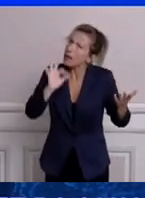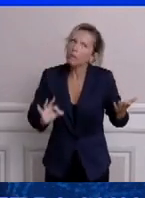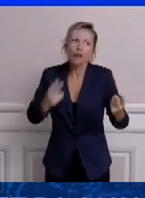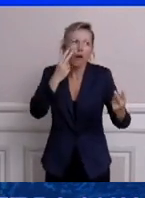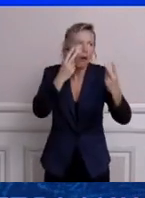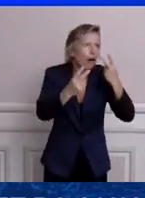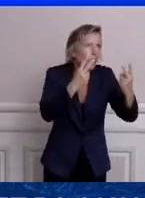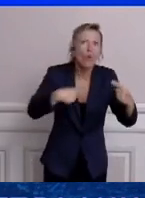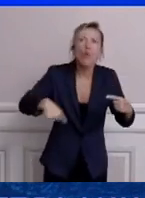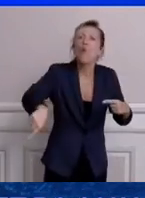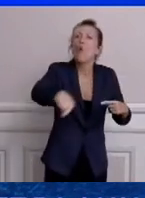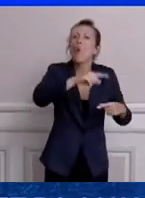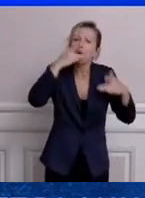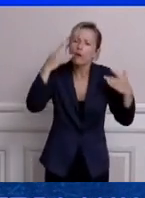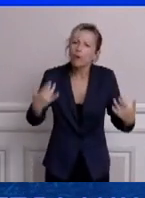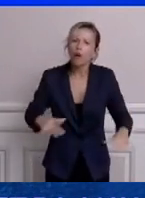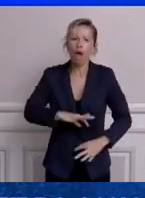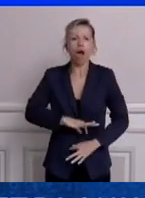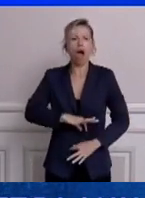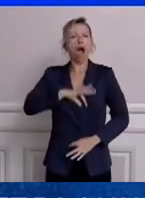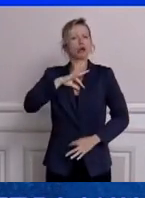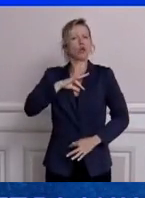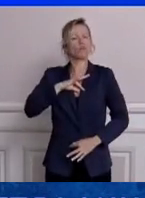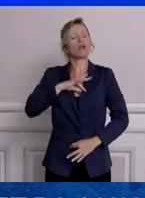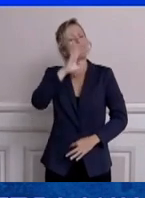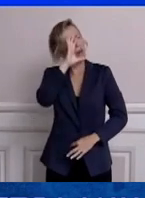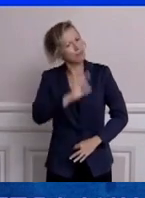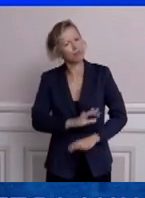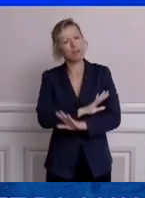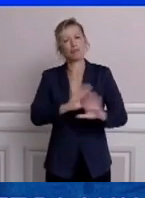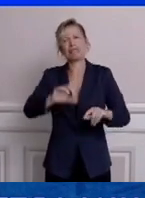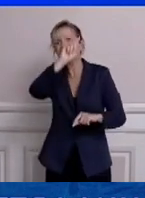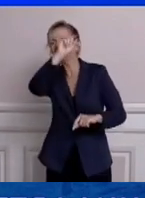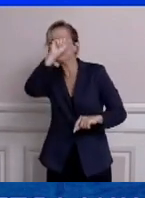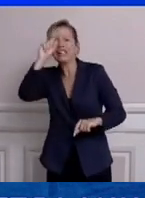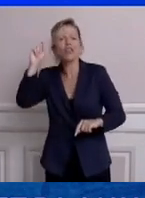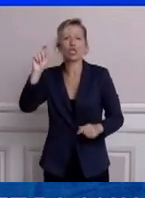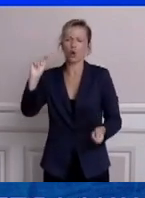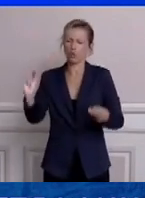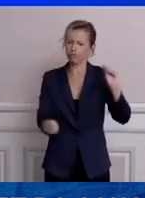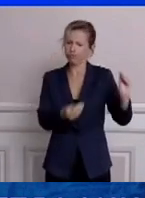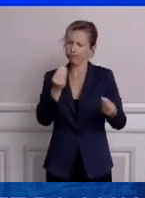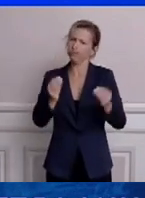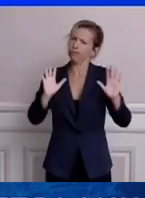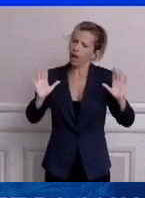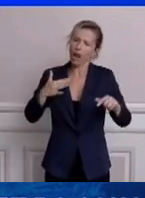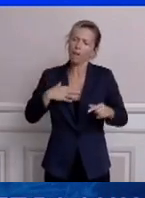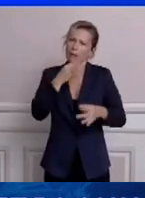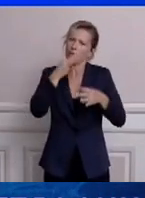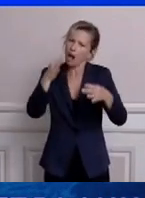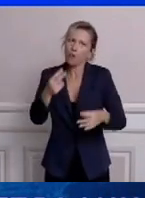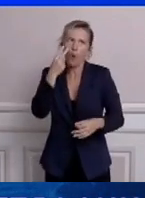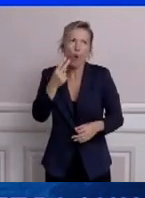οποία αντιμετώπισαν αυτήν την κομματική επιλογή, δύσκολη ενδεχομένως για αυτούς, αλλά είναι κάτι το οποίο θέλω να το